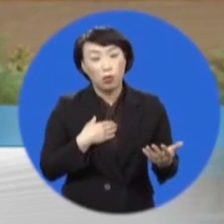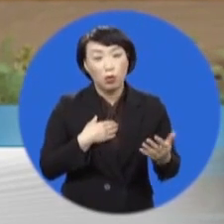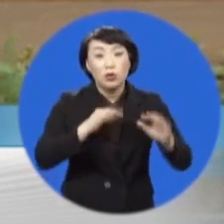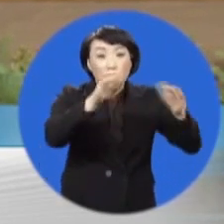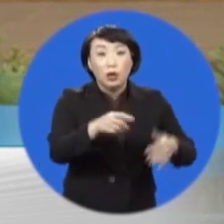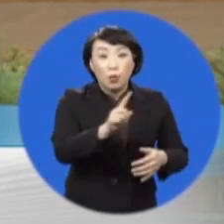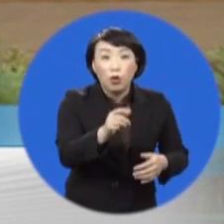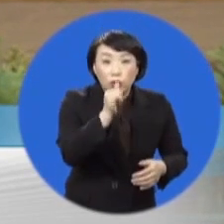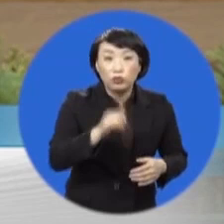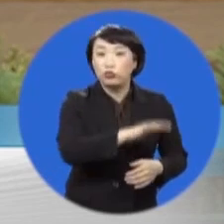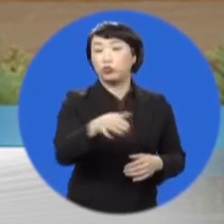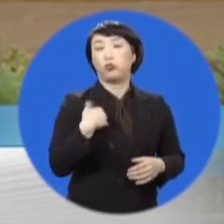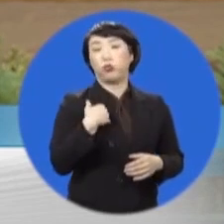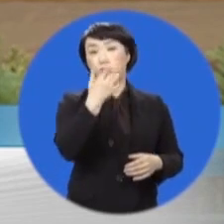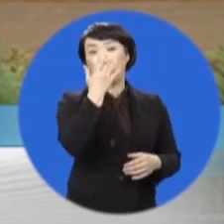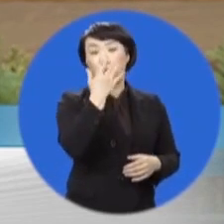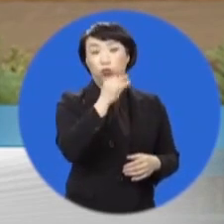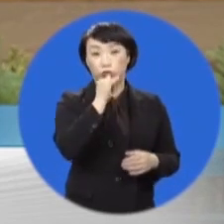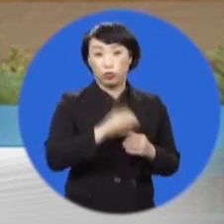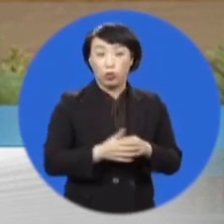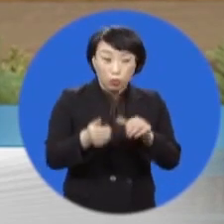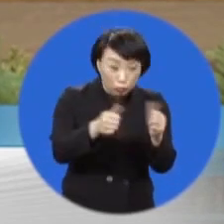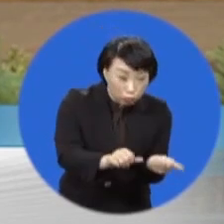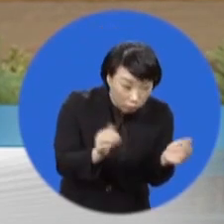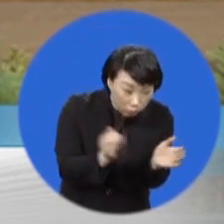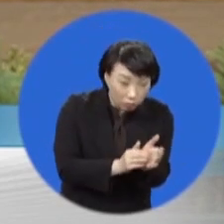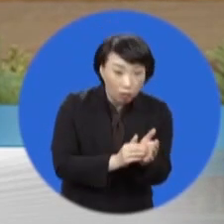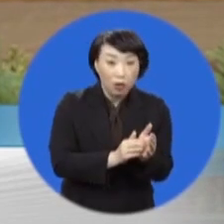세계가 있다고 생각하지 않고 죽었는데